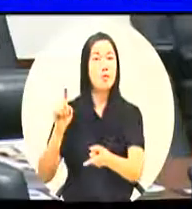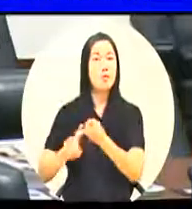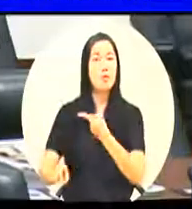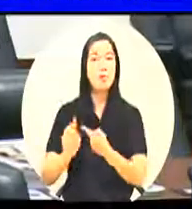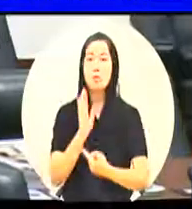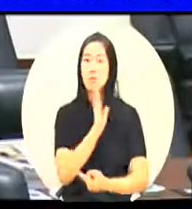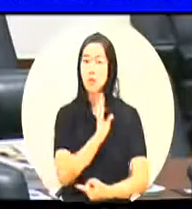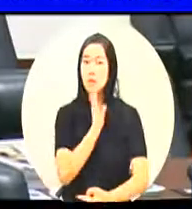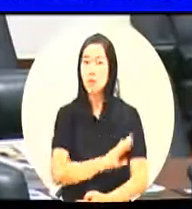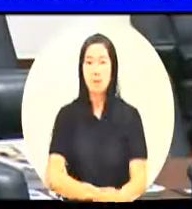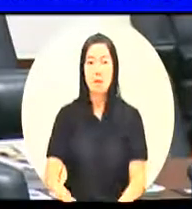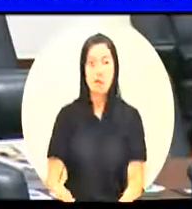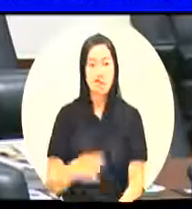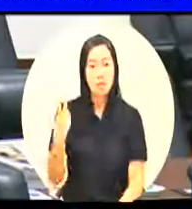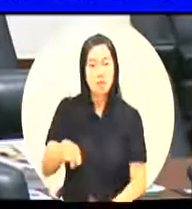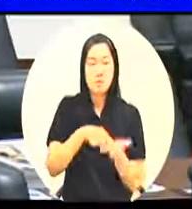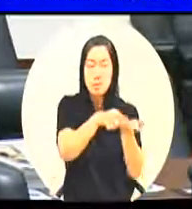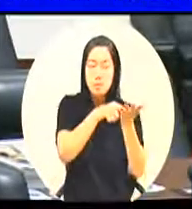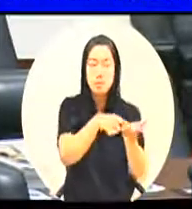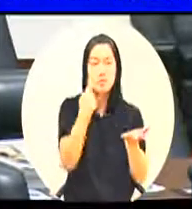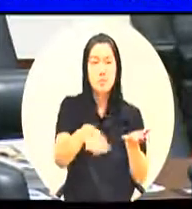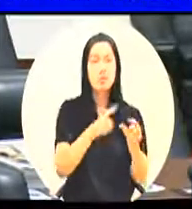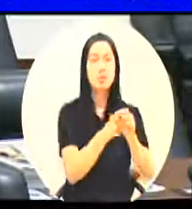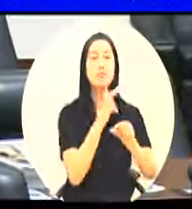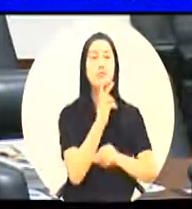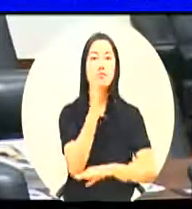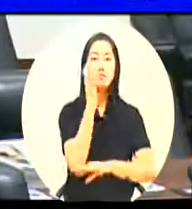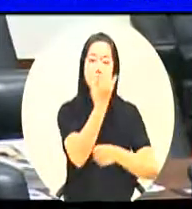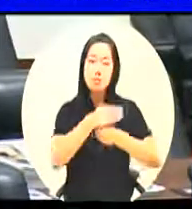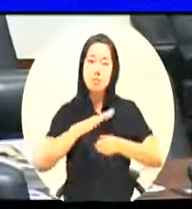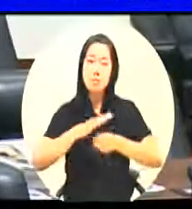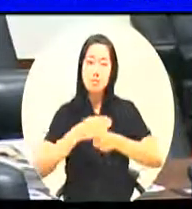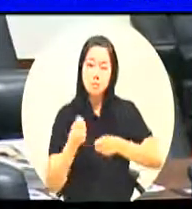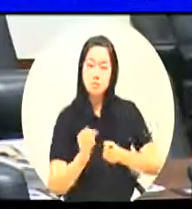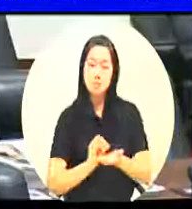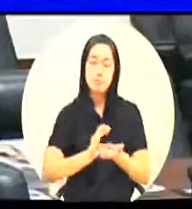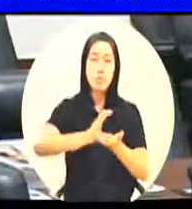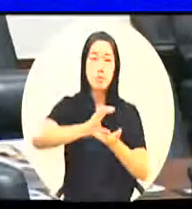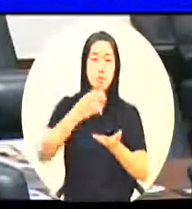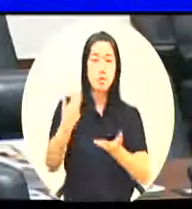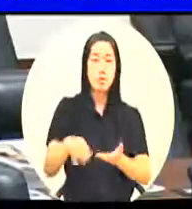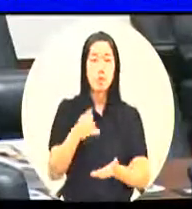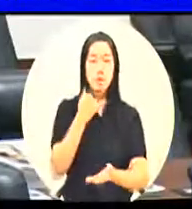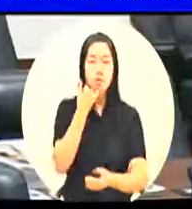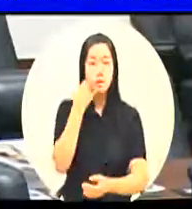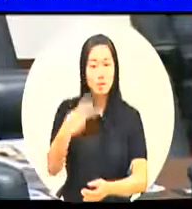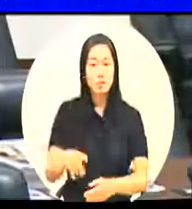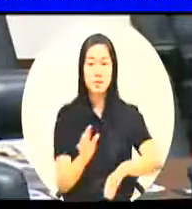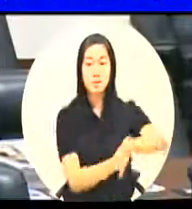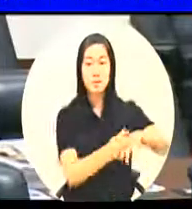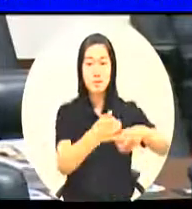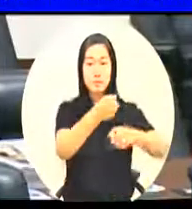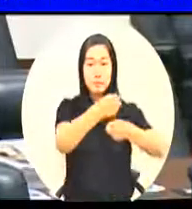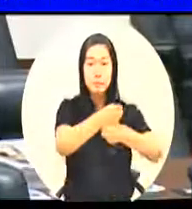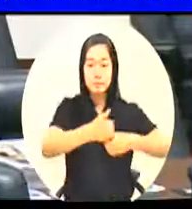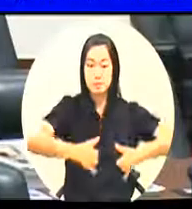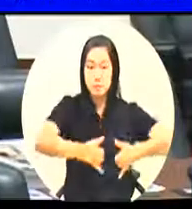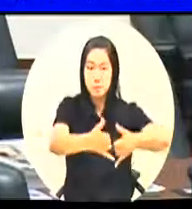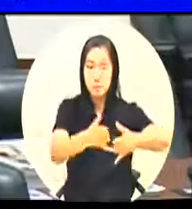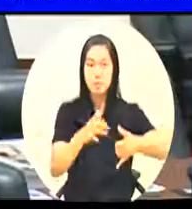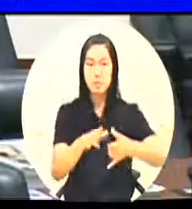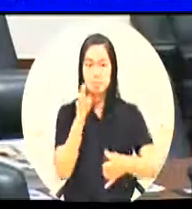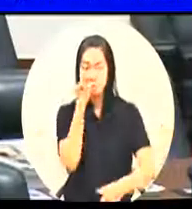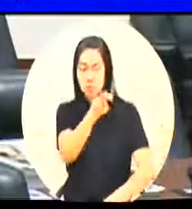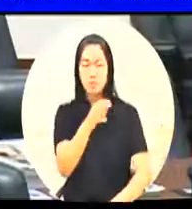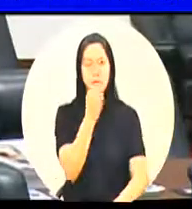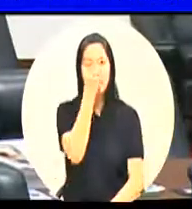央更多的预算补助，提高行政效率。右昌街我跟市长报告，你看到个可怜，右